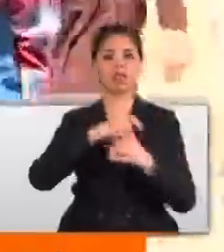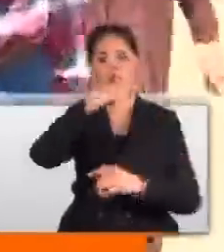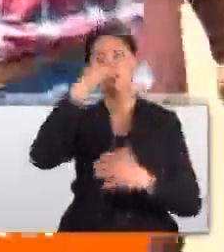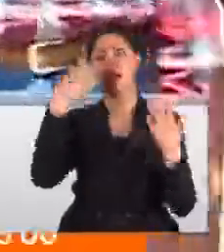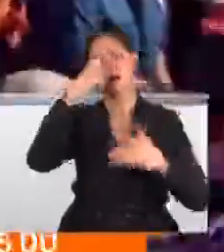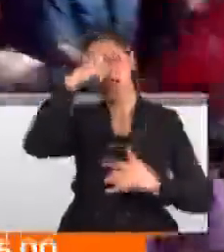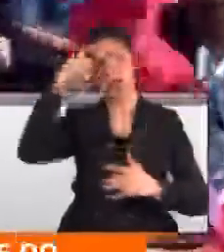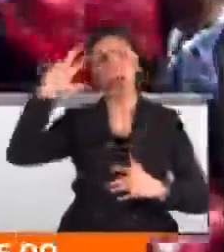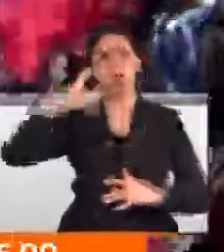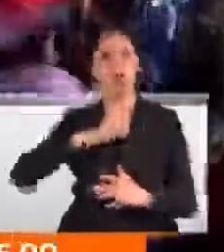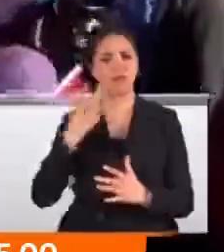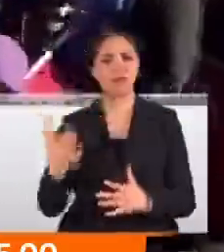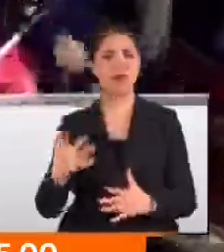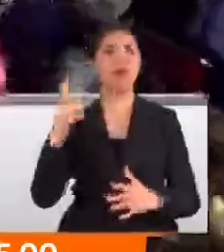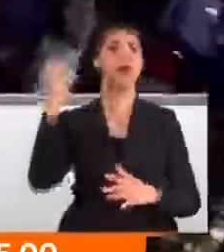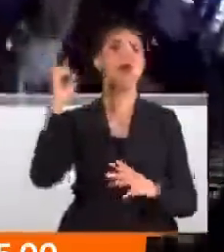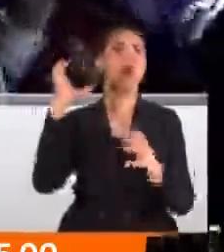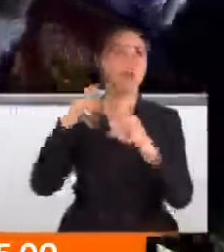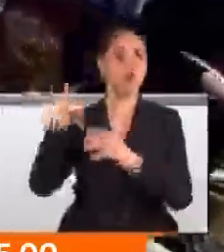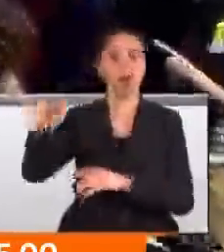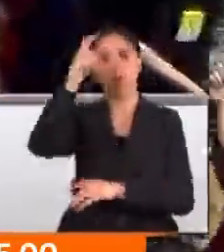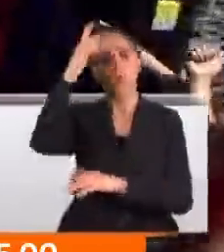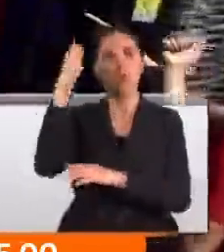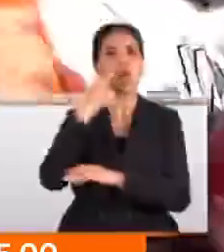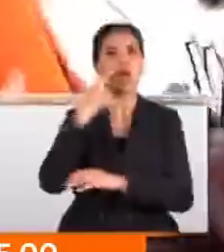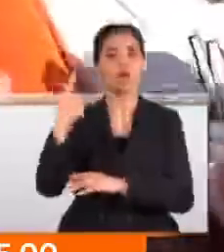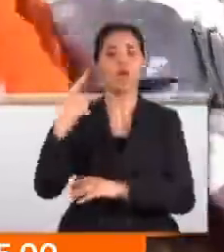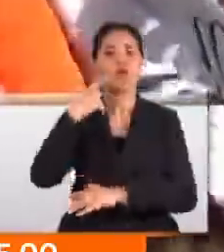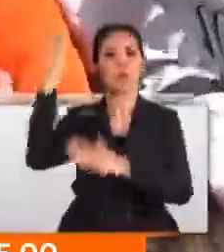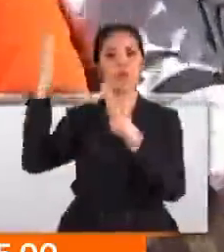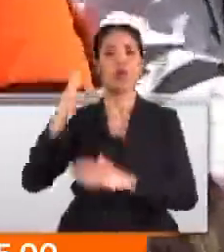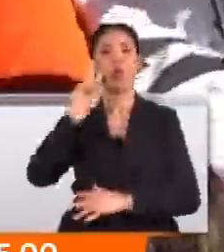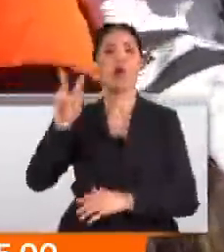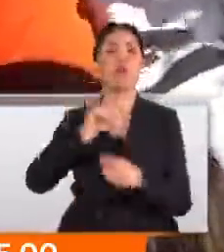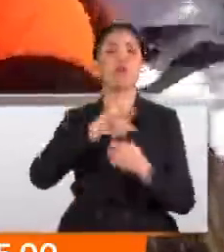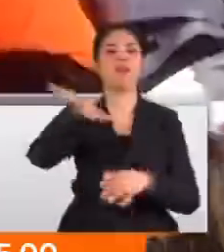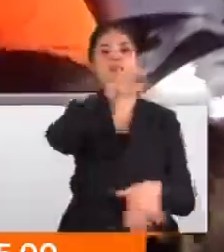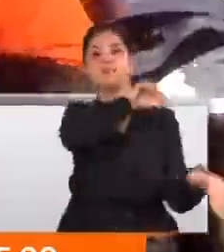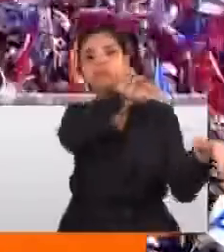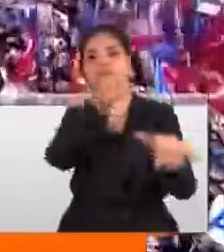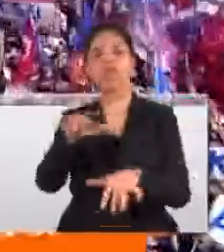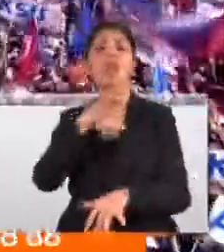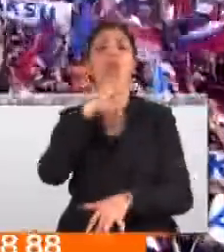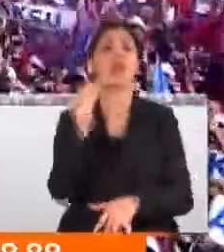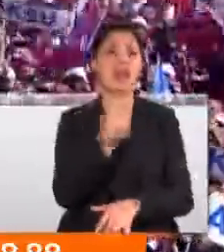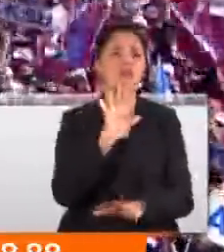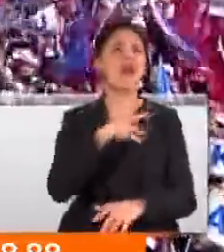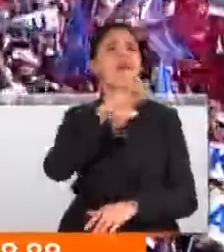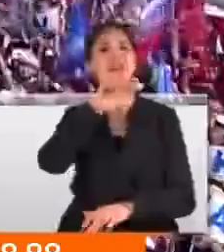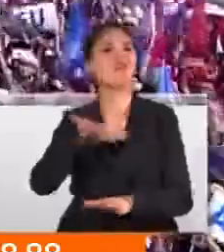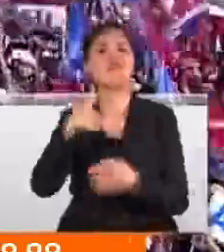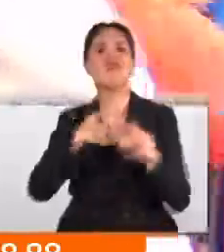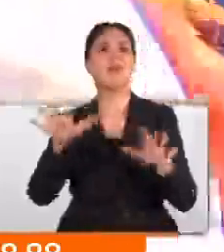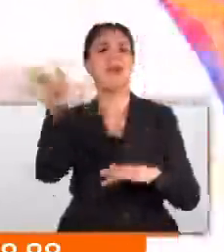ve güneşliydi. Ellerine AK Parti ve Türk bayrağını alanlar Cumhurbaşkanı'nı görmeye koştu. Genci yaşlısı miting alanını